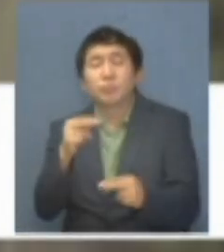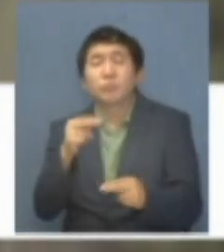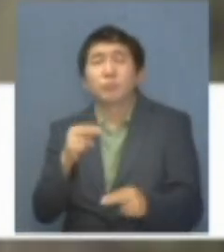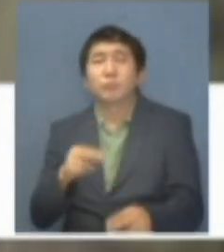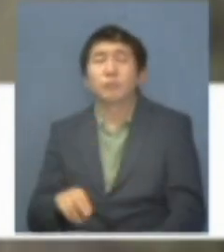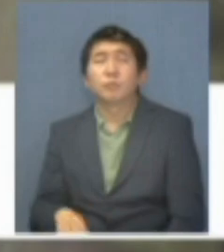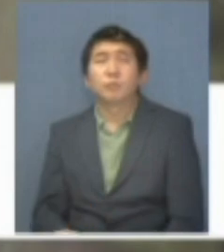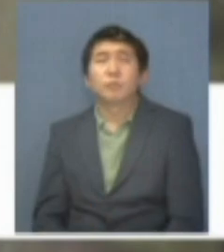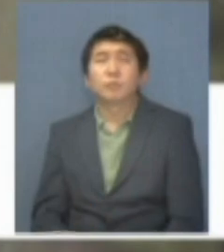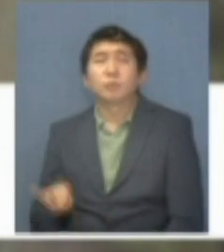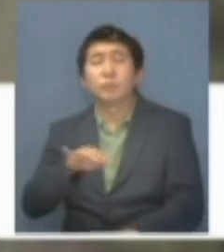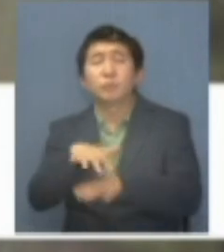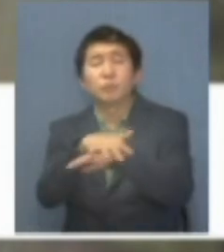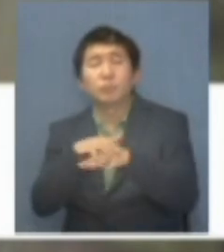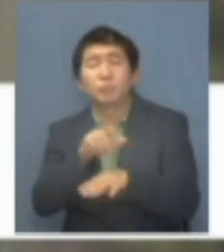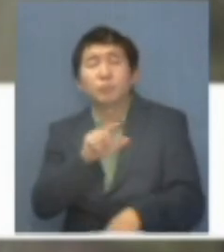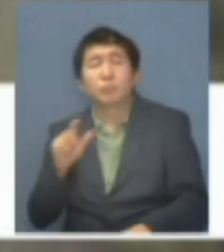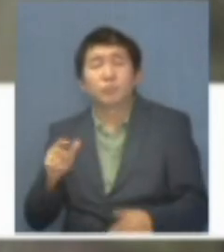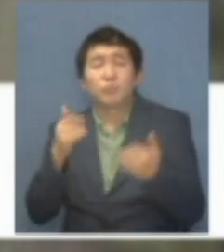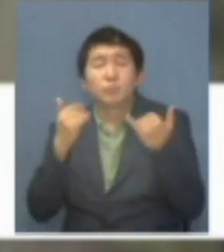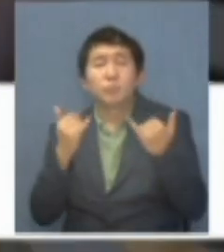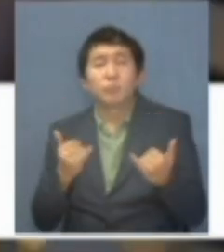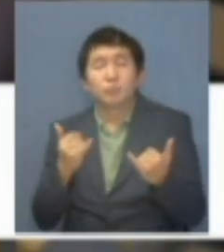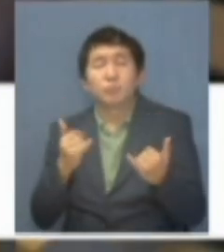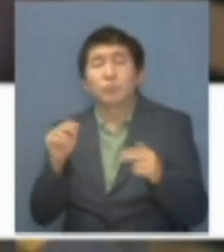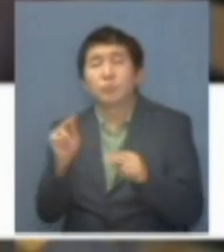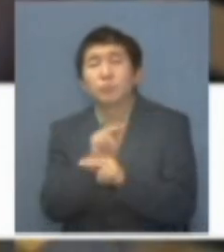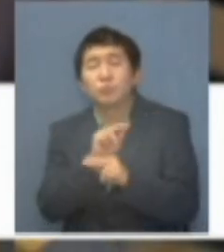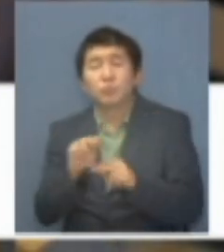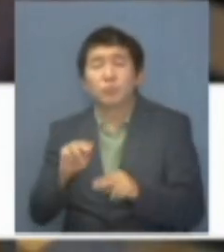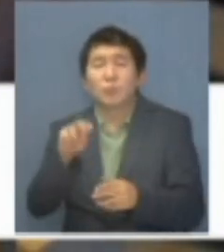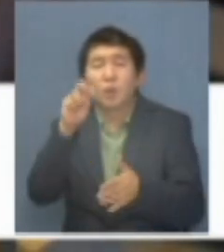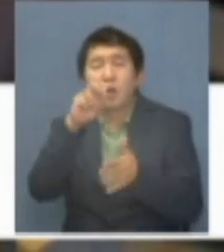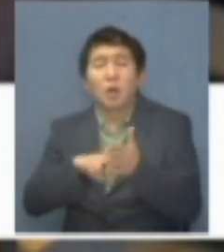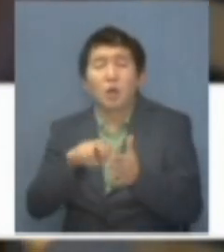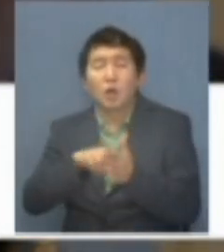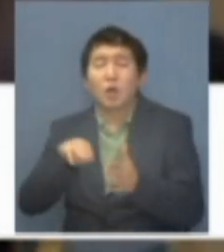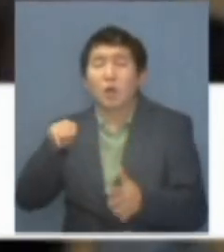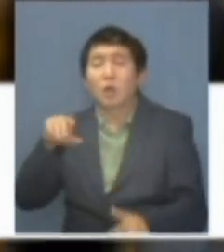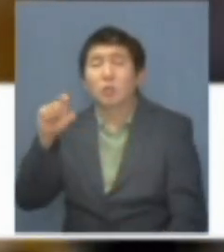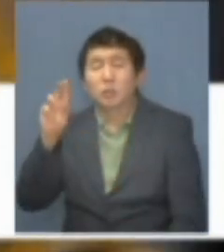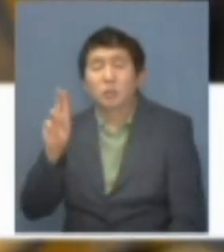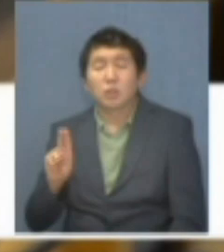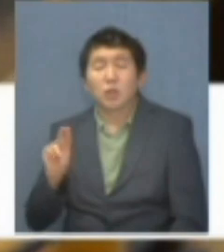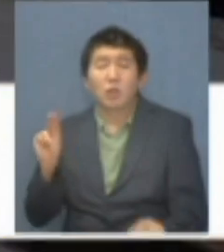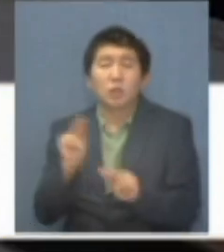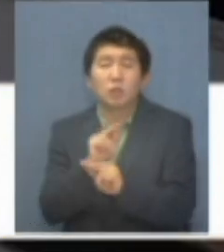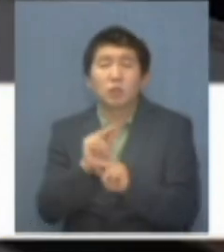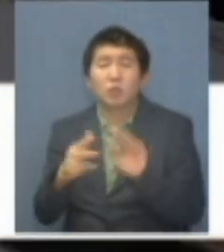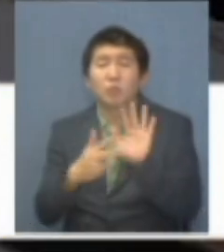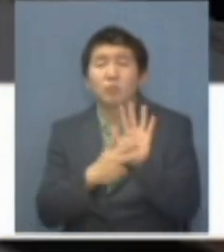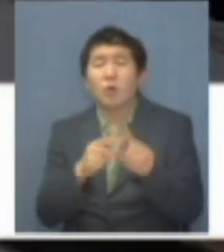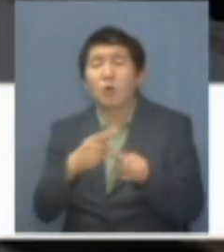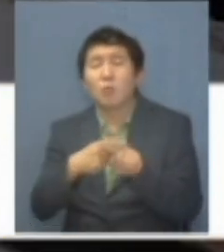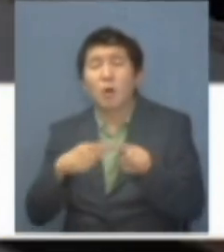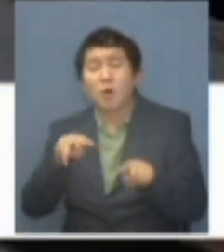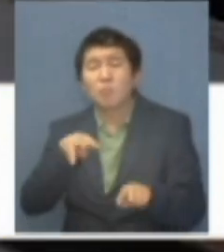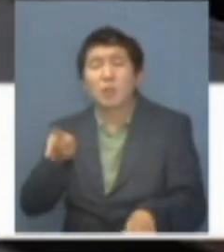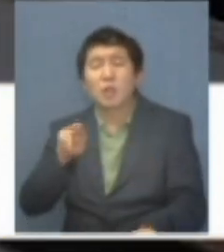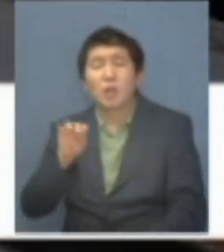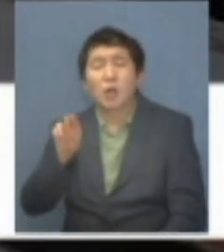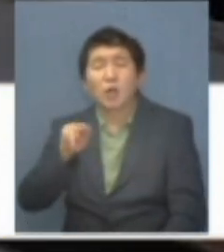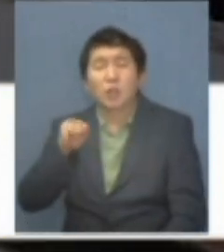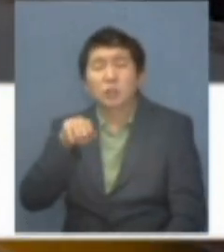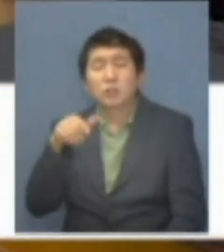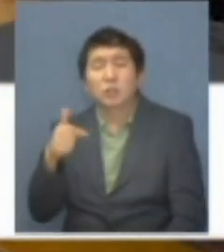органов и общественности сегодня сосредоточено на ремонте Риддерской ТЭЦ. На работы выделено более 8,5 миллиардов тенге, из которых